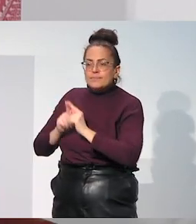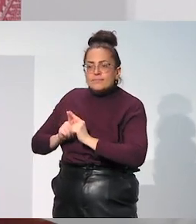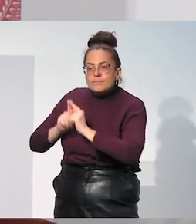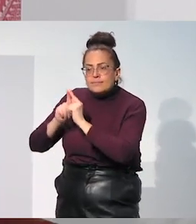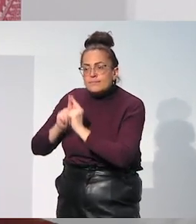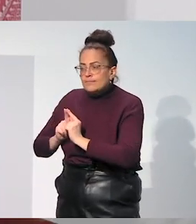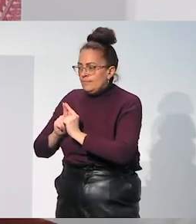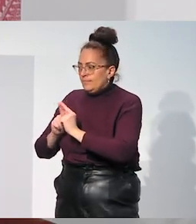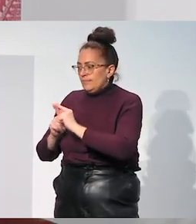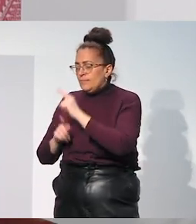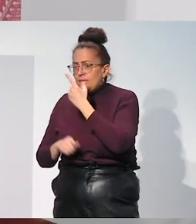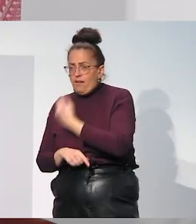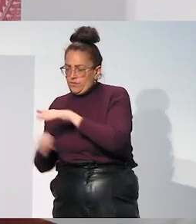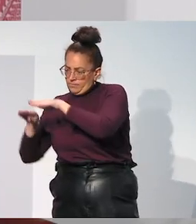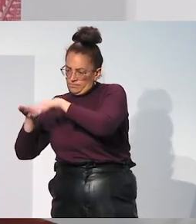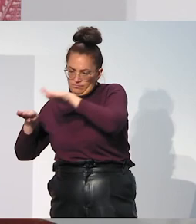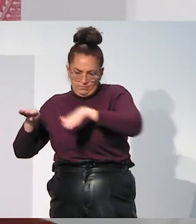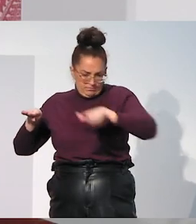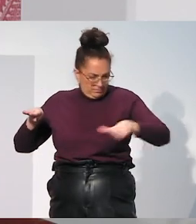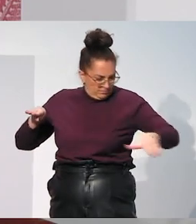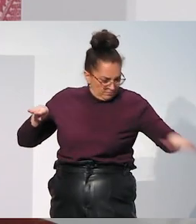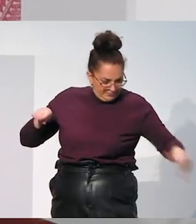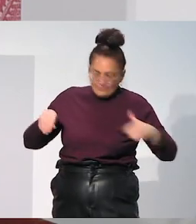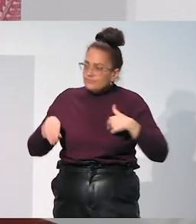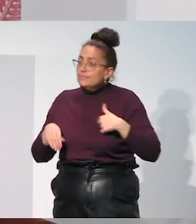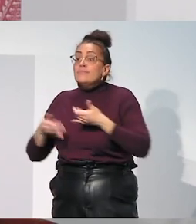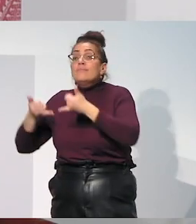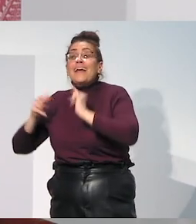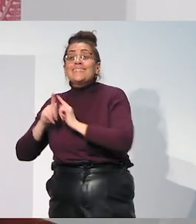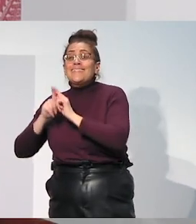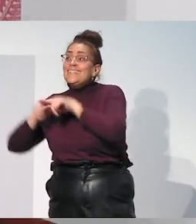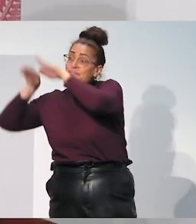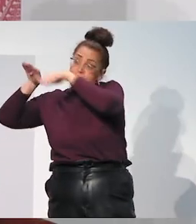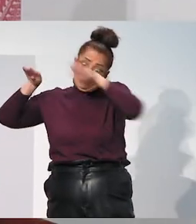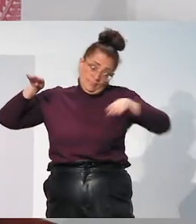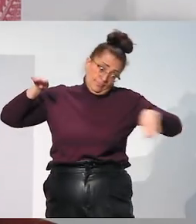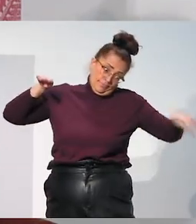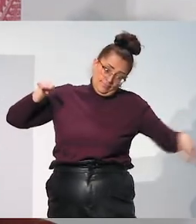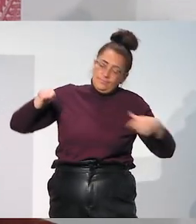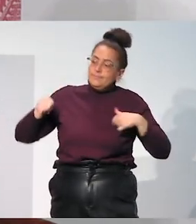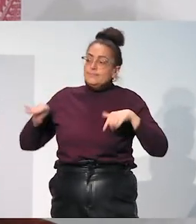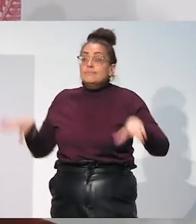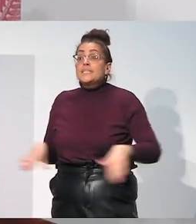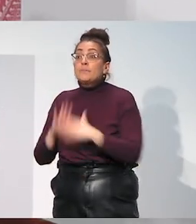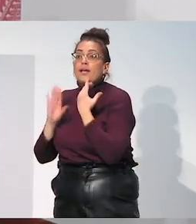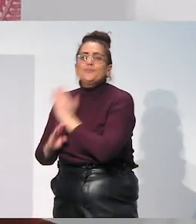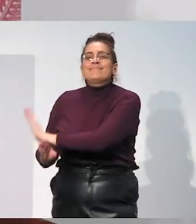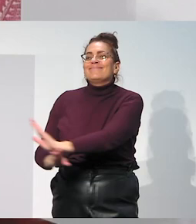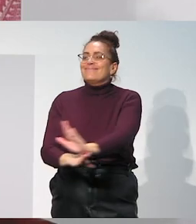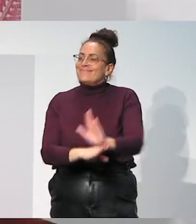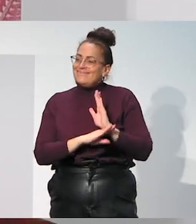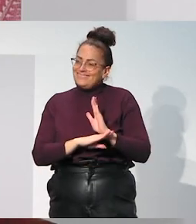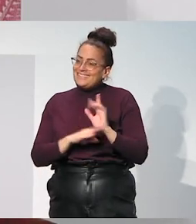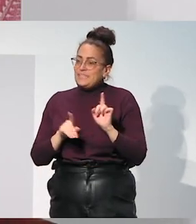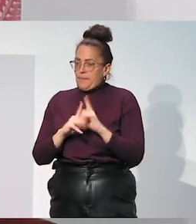bien sages, rangés dans la voiture et ensuite rangés à côté d'elle, elle contribue à faire leur trou. Parce qu'il faut se montrer, voyez,